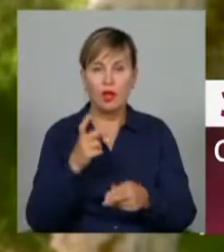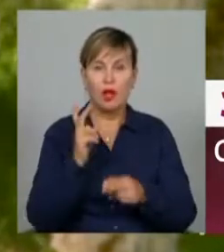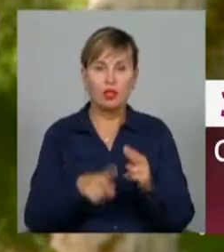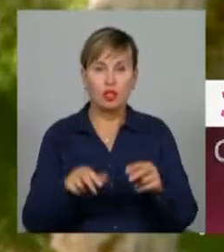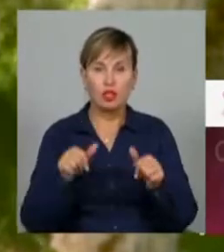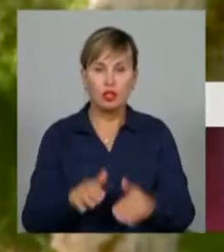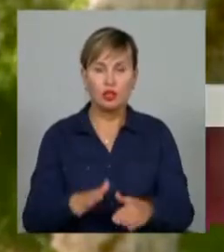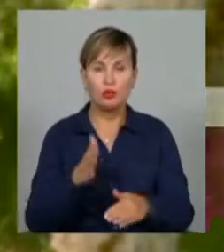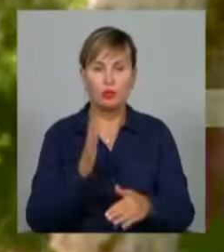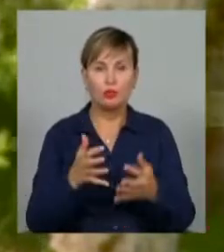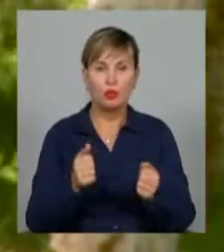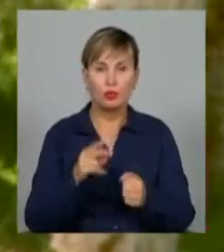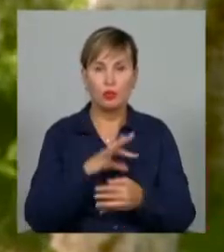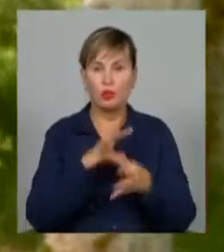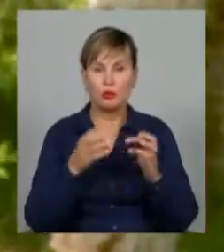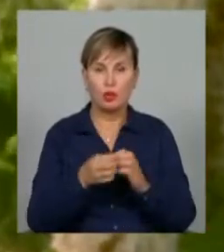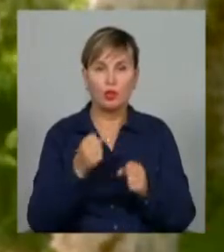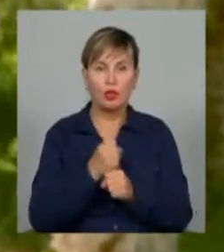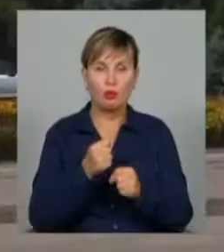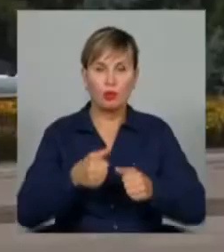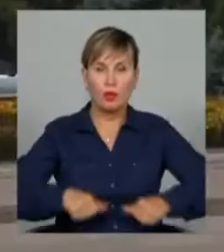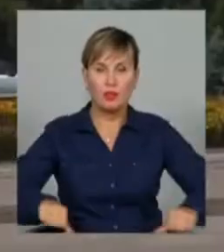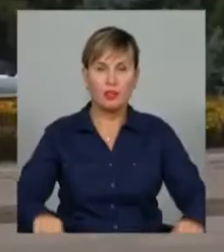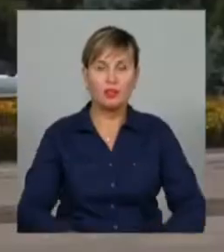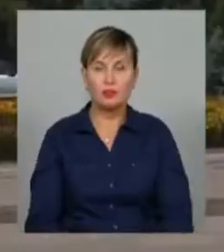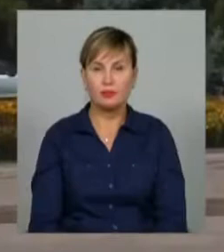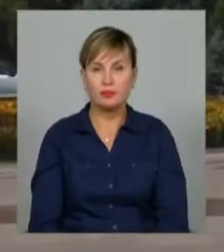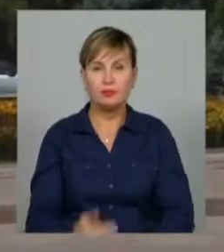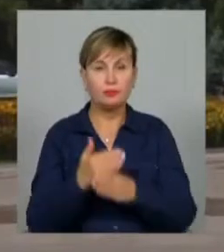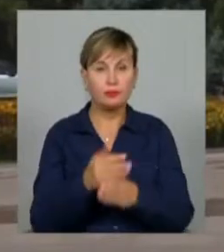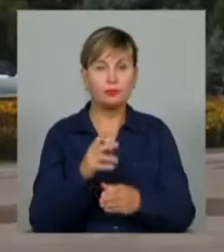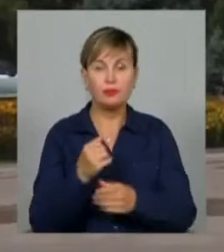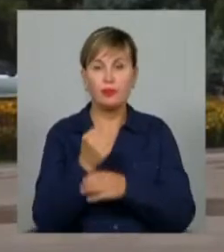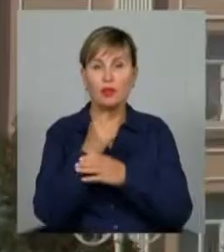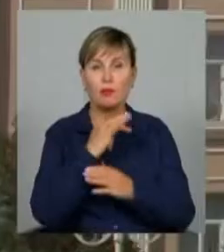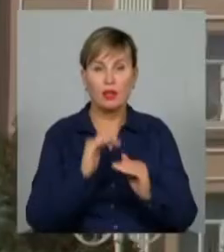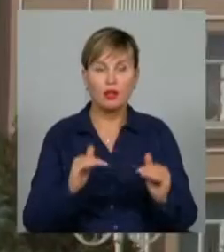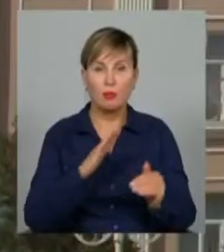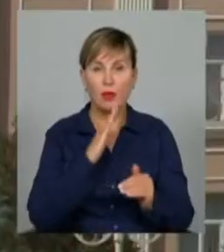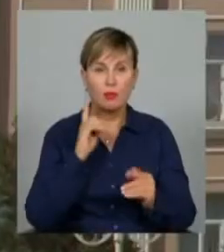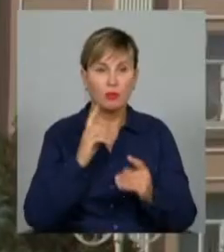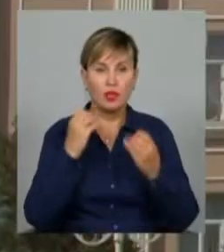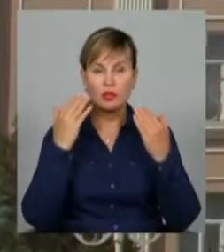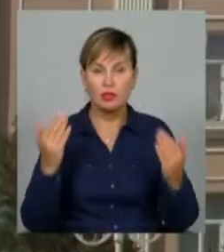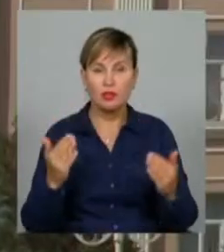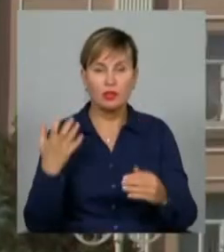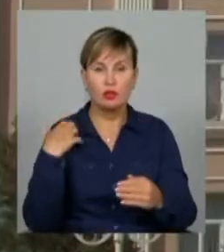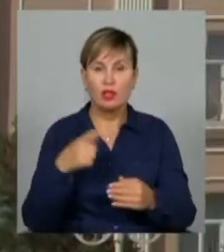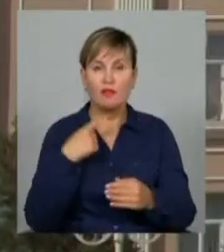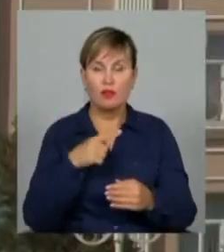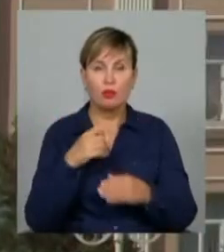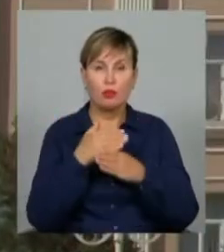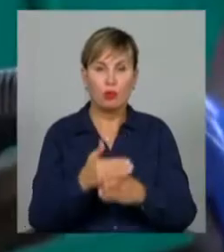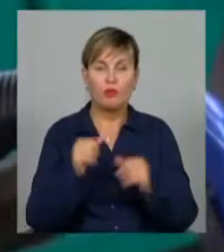Окончательное решение будет принято по результатам работы комиссии. Окажут ли поддержку многодетной маме, еще неизвестно. Чиновники говорят, что